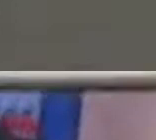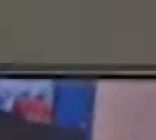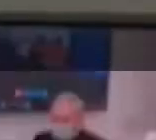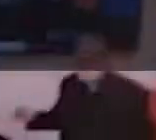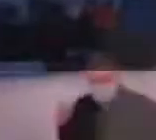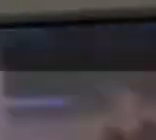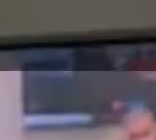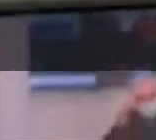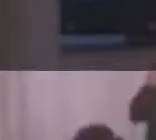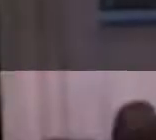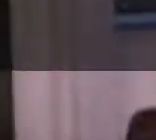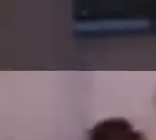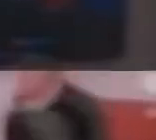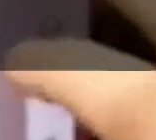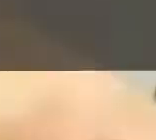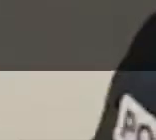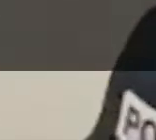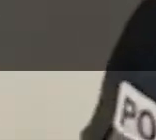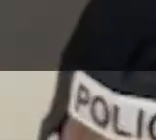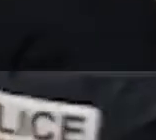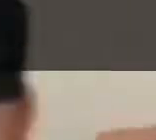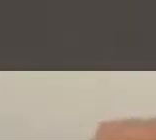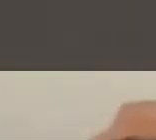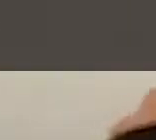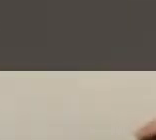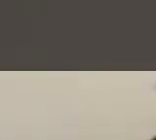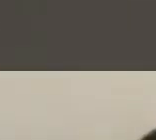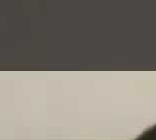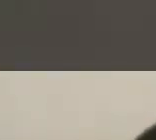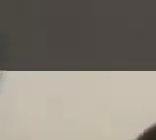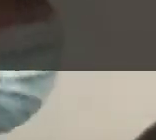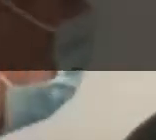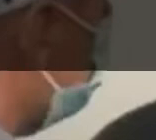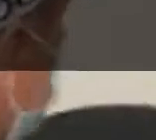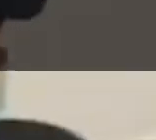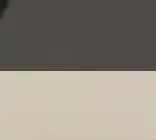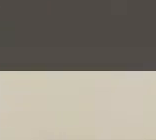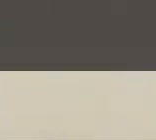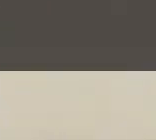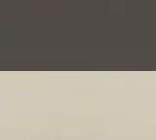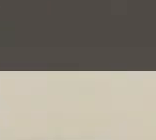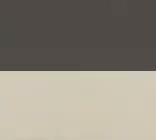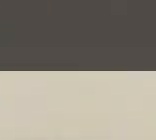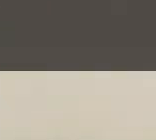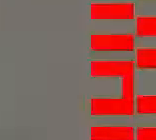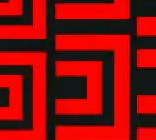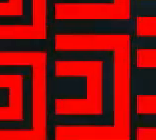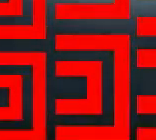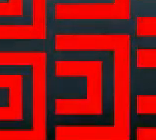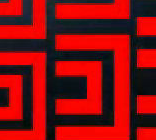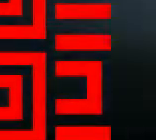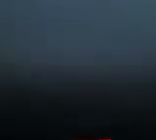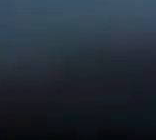ניר חפץ בעדותו בבית המשפט חושף את תרגילי החקירה שעבר, נכנסו לי לקרביים, השתמשו באמצעים דרקונים.